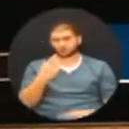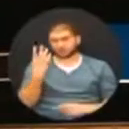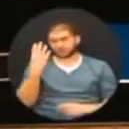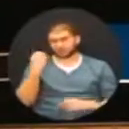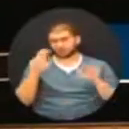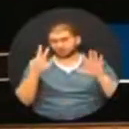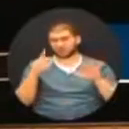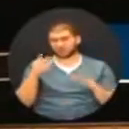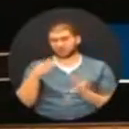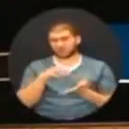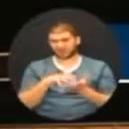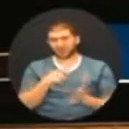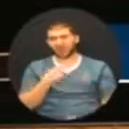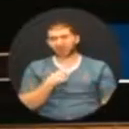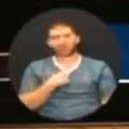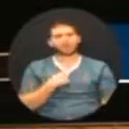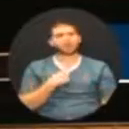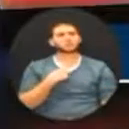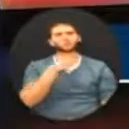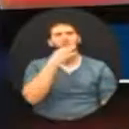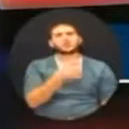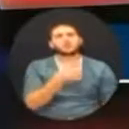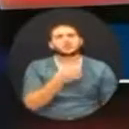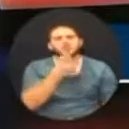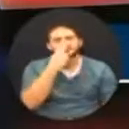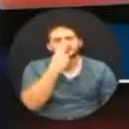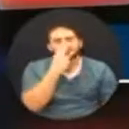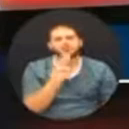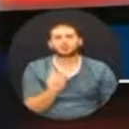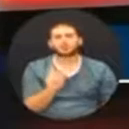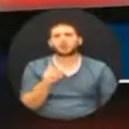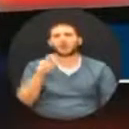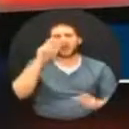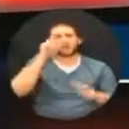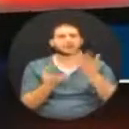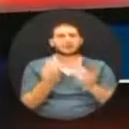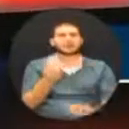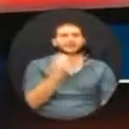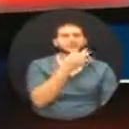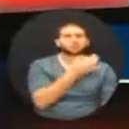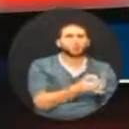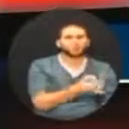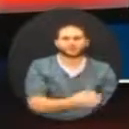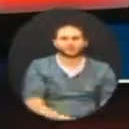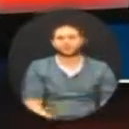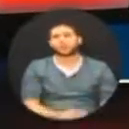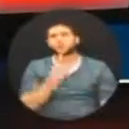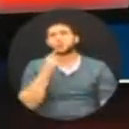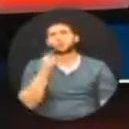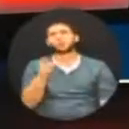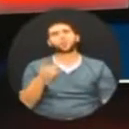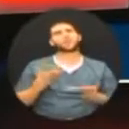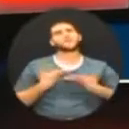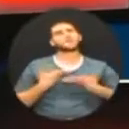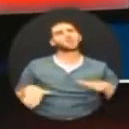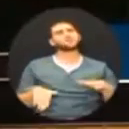שהם קוראים. אני... לא, אבל אני שואלת אותך שאלה אחרת. הניסיון להתעלות על אבו מאזן, כשאומרים רק הוא יביא את